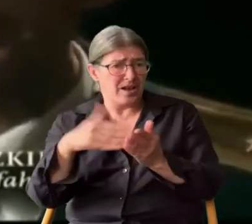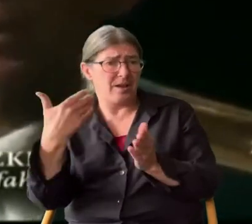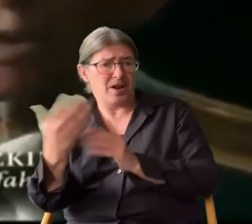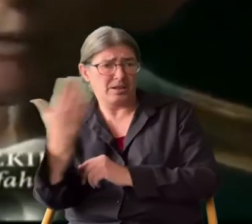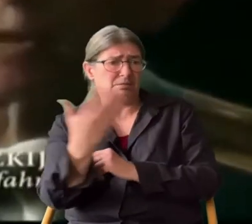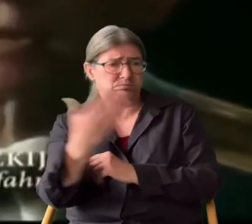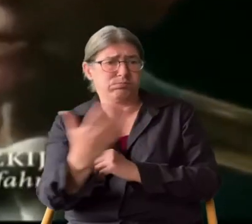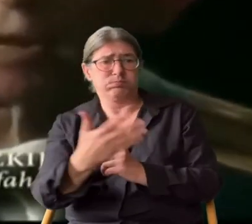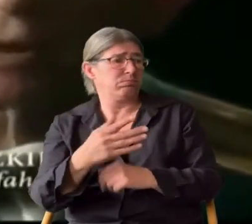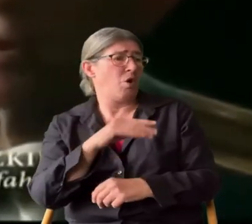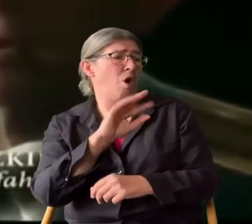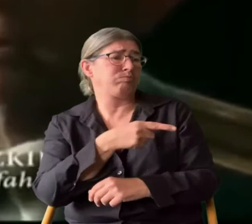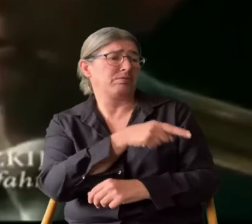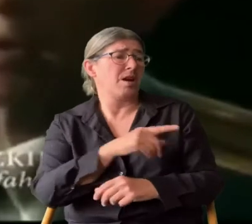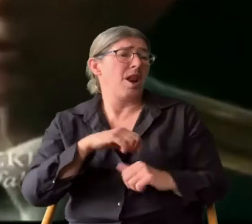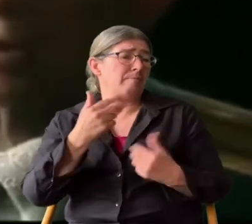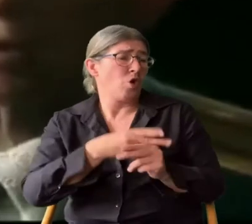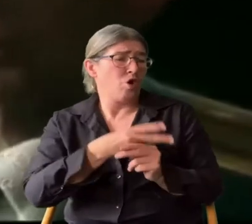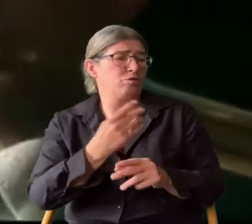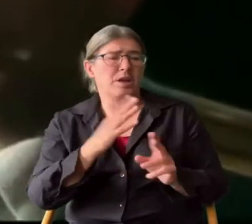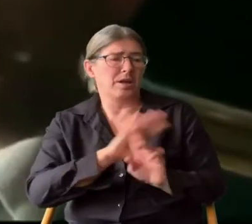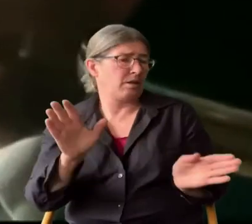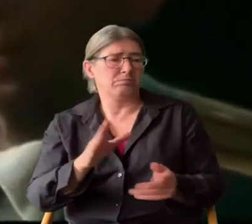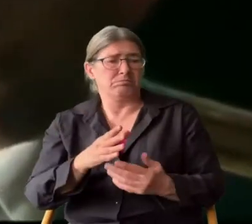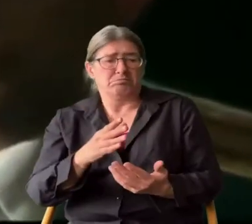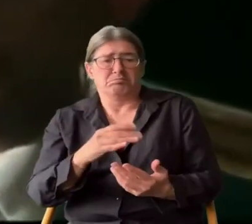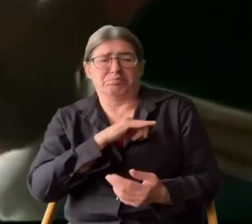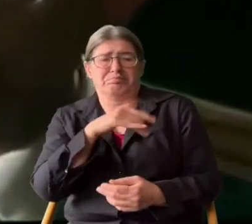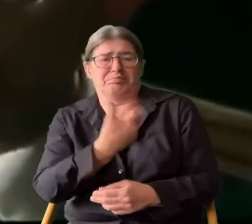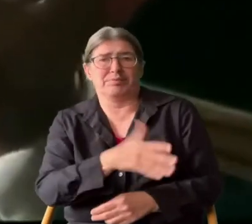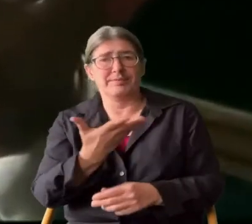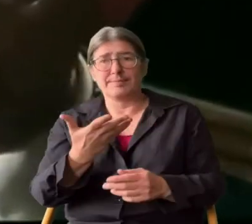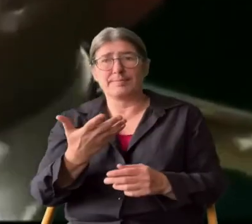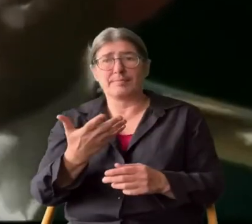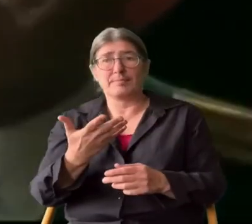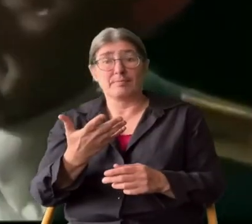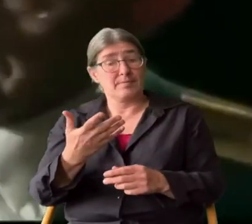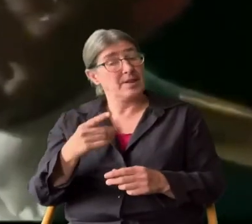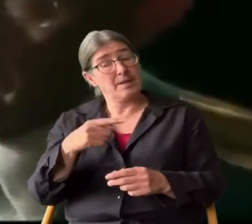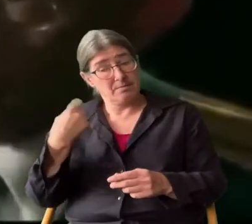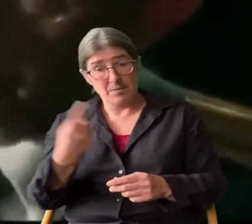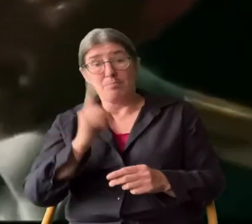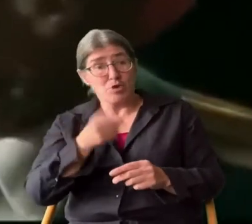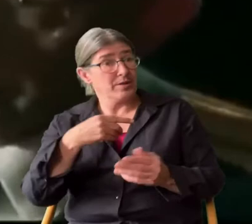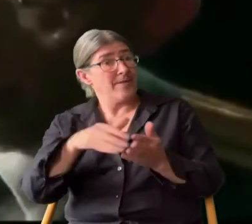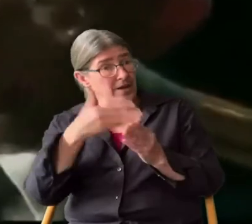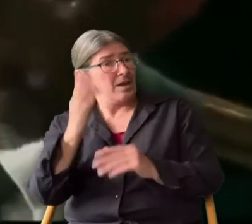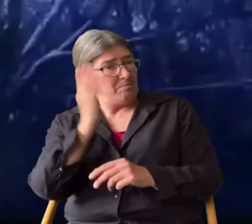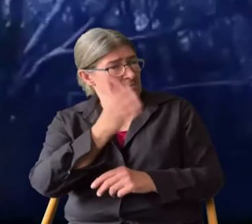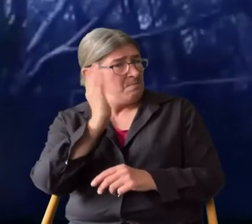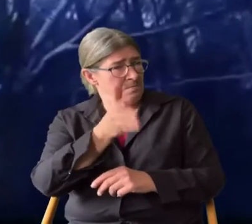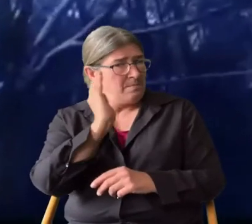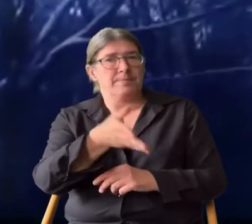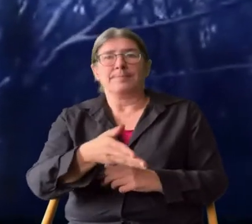vorwärts. Ob da Zivilisten noch am Leben waren oder nicht, hat mich überhaupt nicht interessiert. Wir mussten weiter.